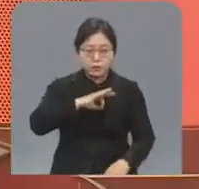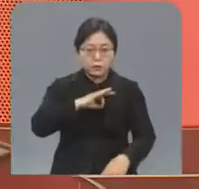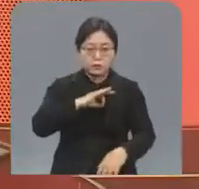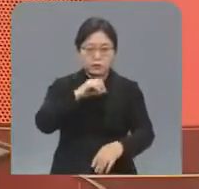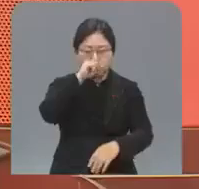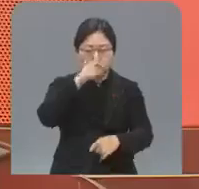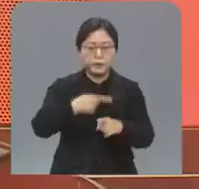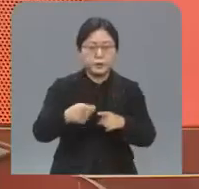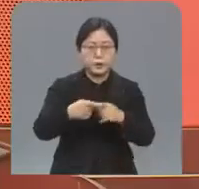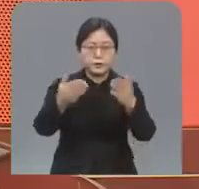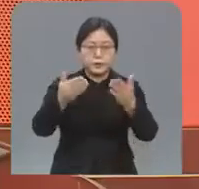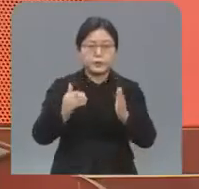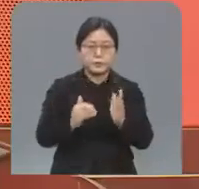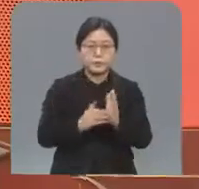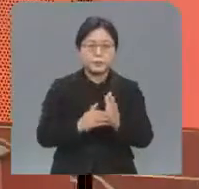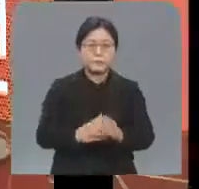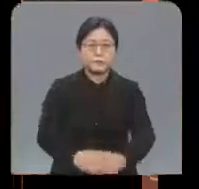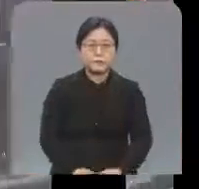높은 평가를 받았습니다